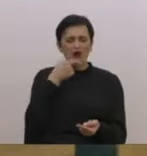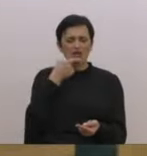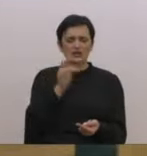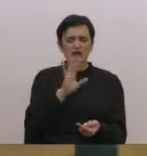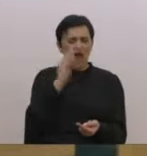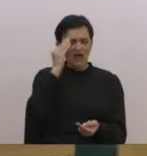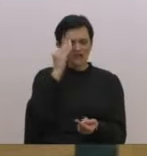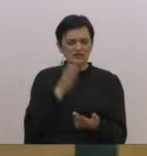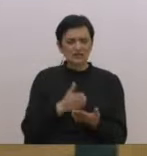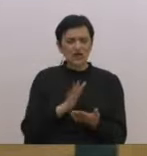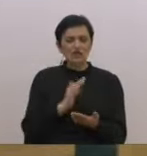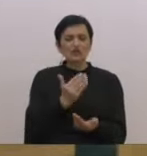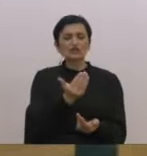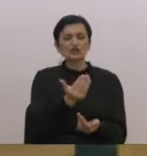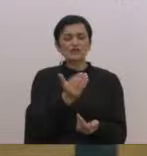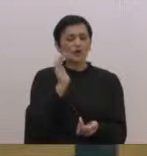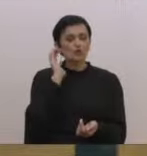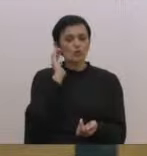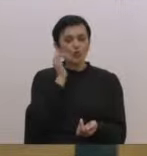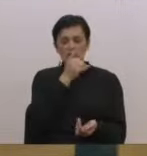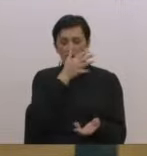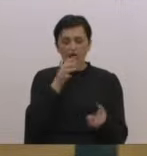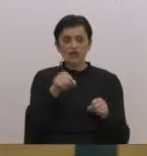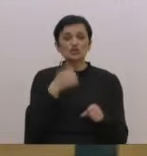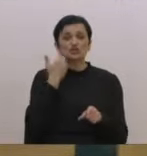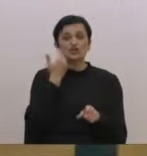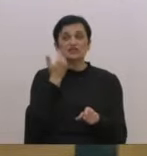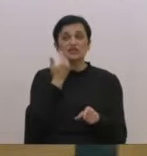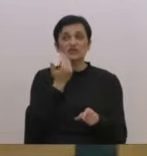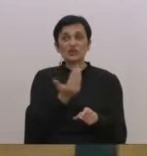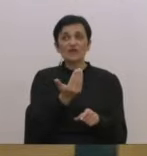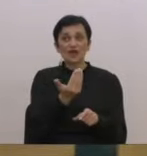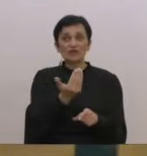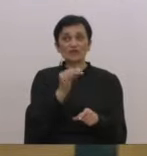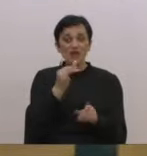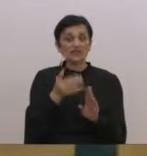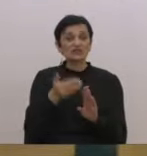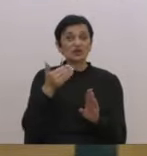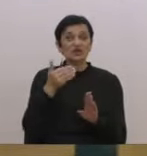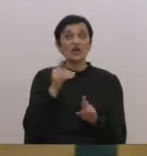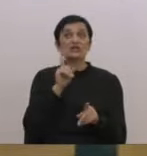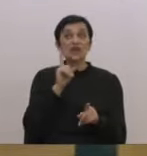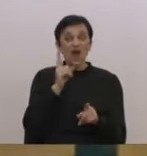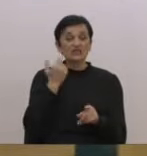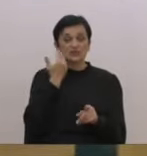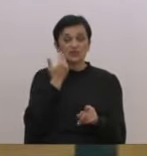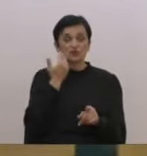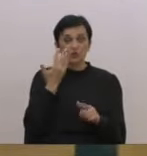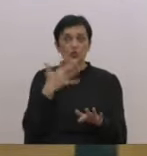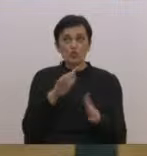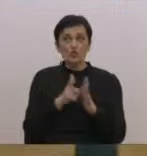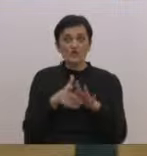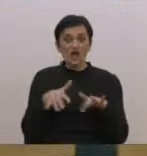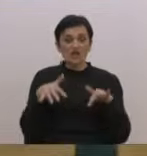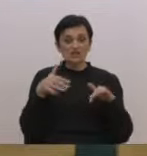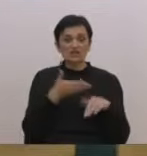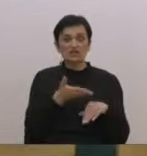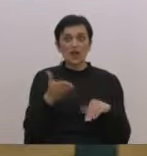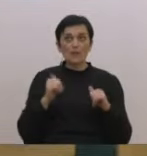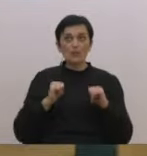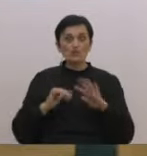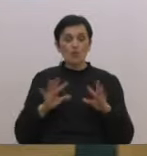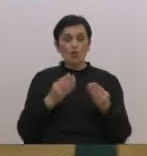აზრი არ აქვს, თქვენ ამის მოსმენა არ შეგიძლიათ. გცხვენიათ თქვენი წარსულის და რისიც გცხვენიათ, ის უკვე დარბაზშიც მოსვენებას არ